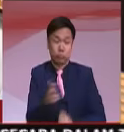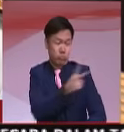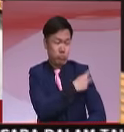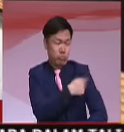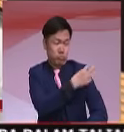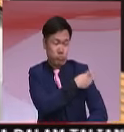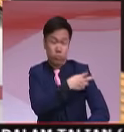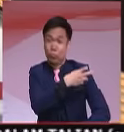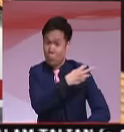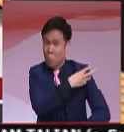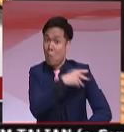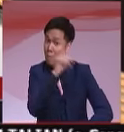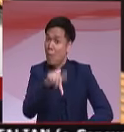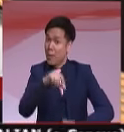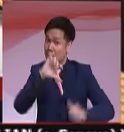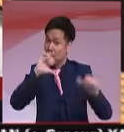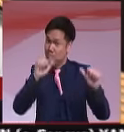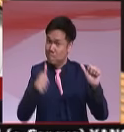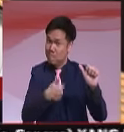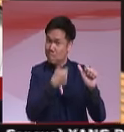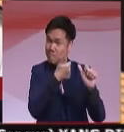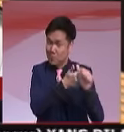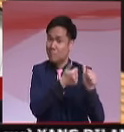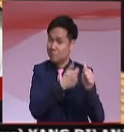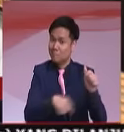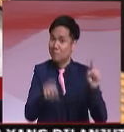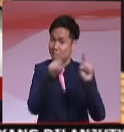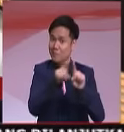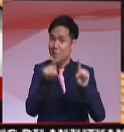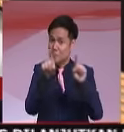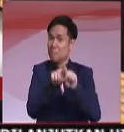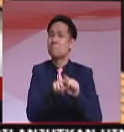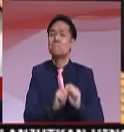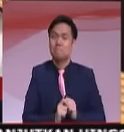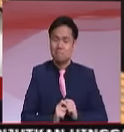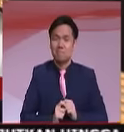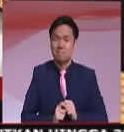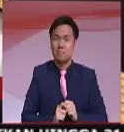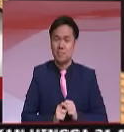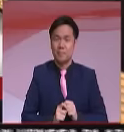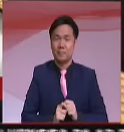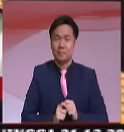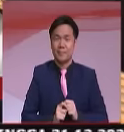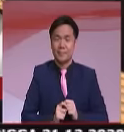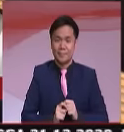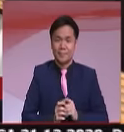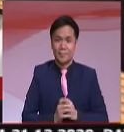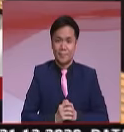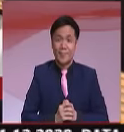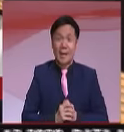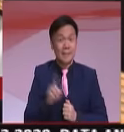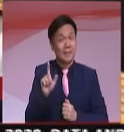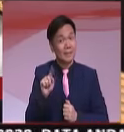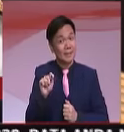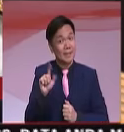yang boleh mengikuti jejak kaki langkah kita saya ntn ofcourse dalam tldm Peranan Wanita